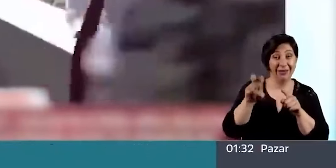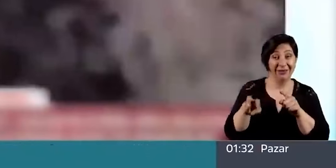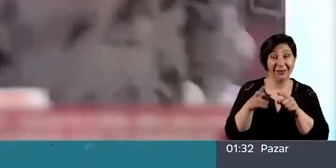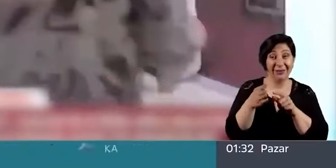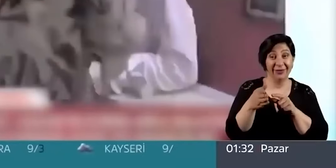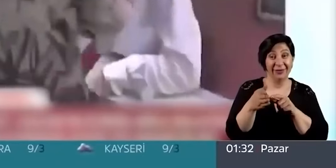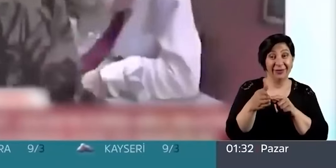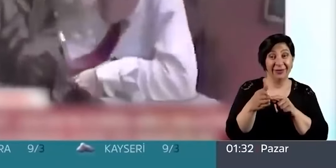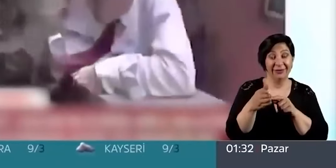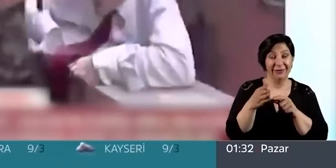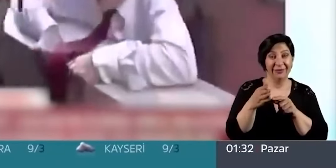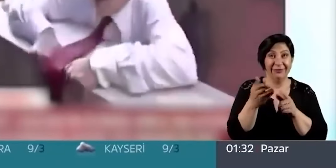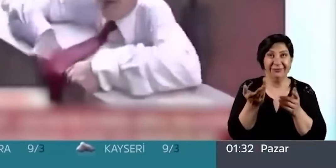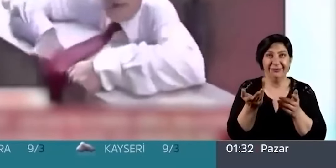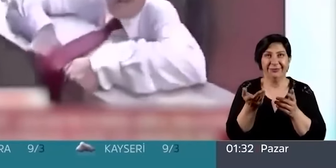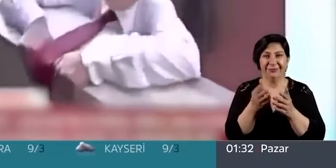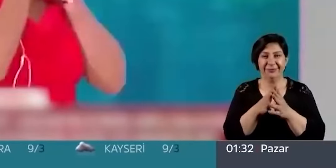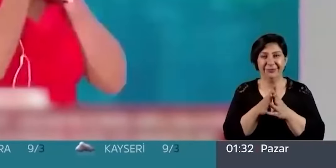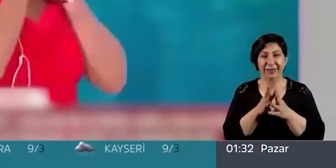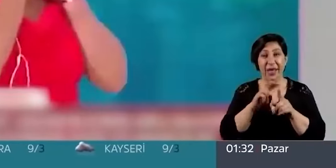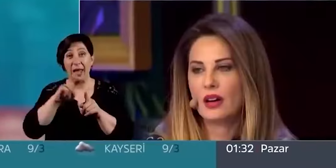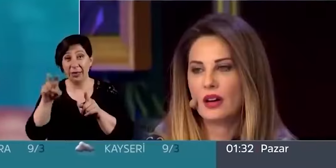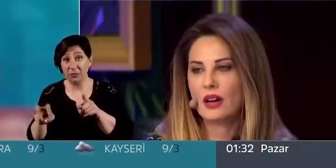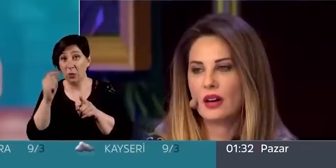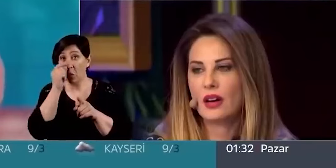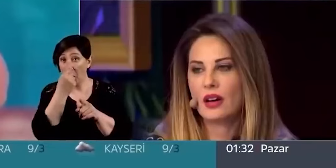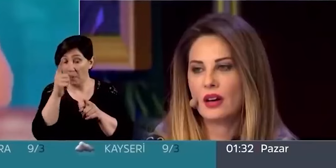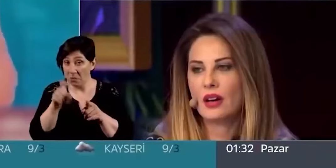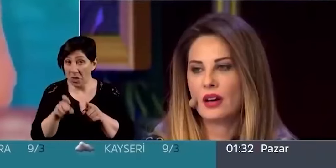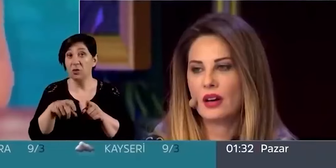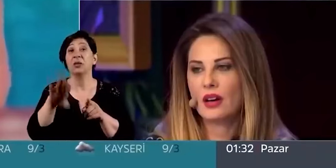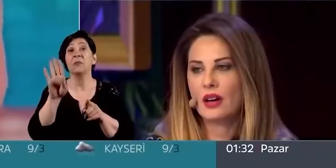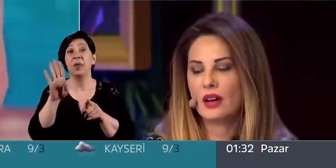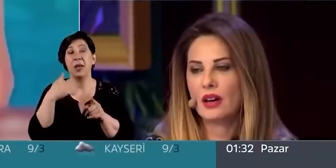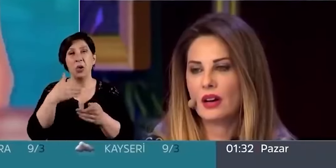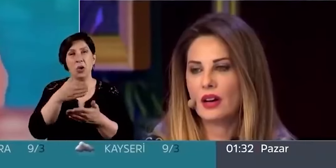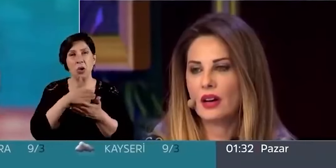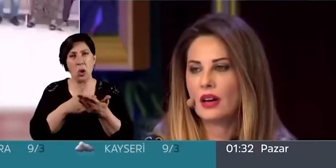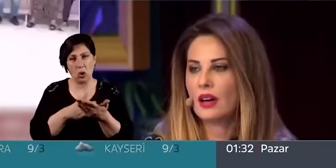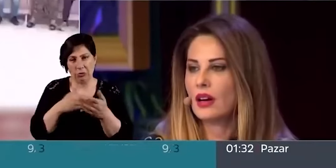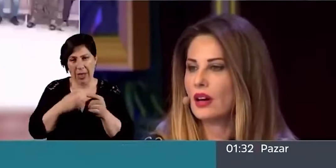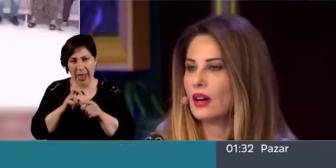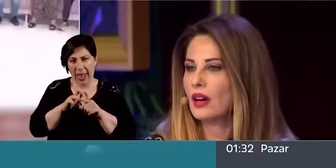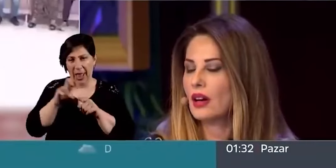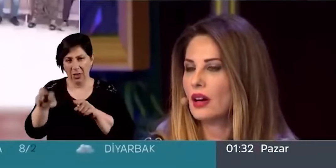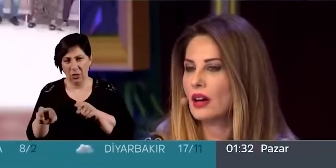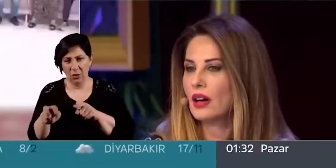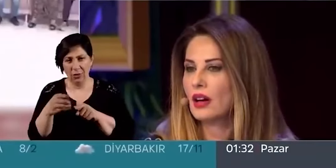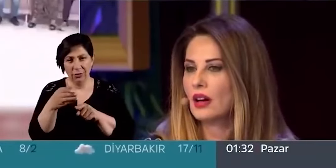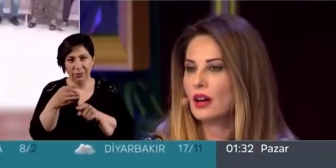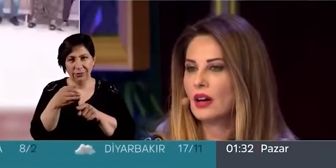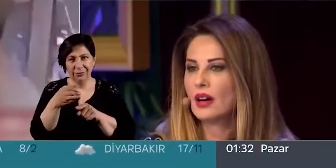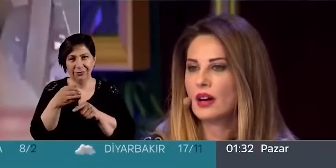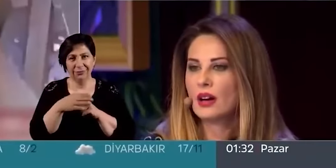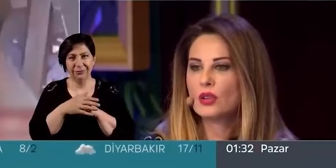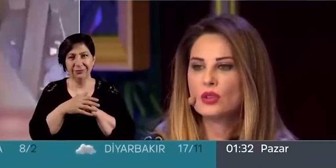Atlayacağım. Eyvah eyvah. Atlaması, yani ben aslında şu anda yolu tamamen yaralamış durumdayım.